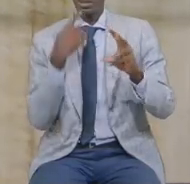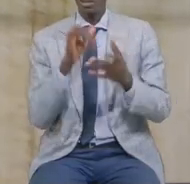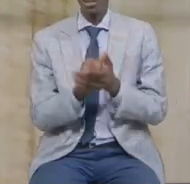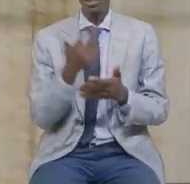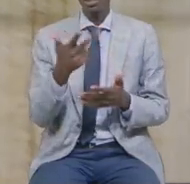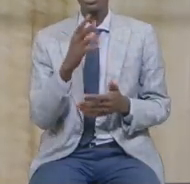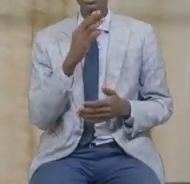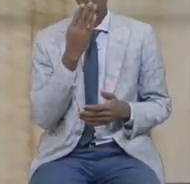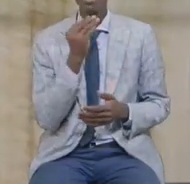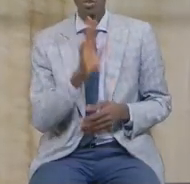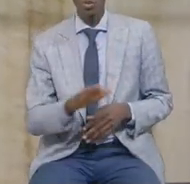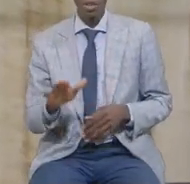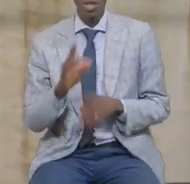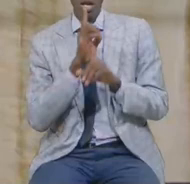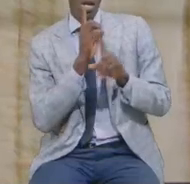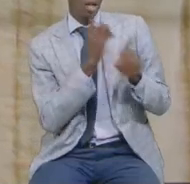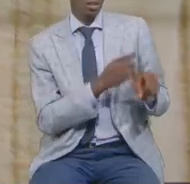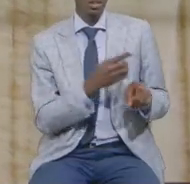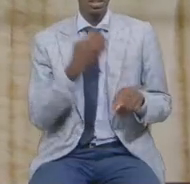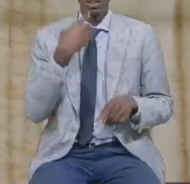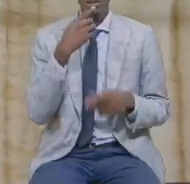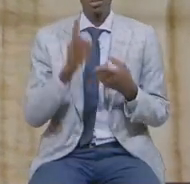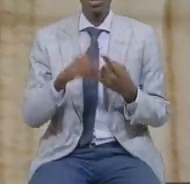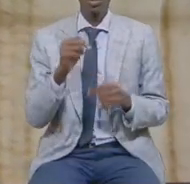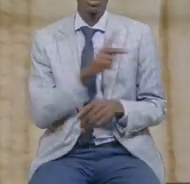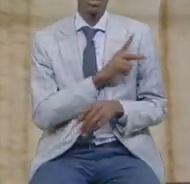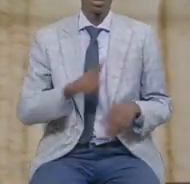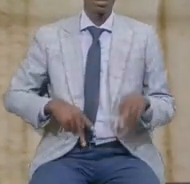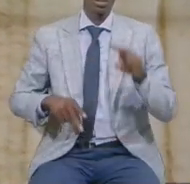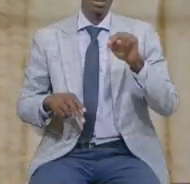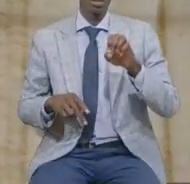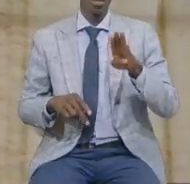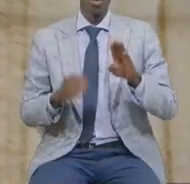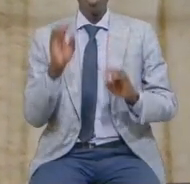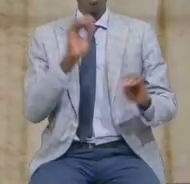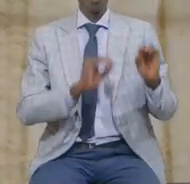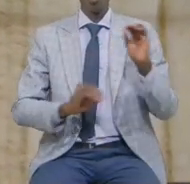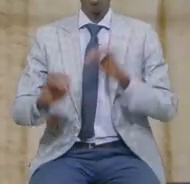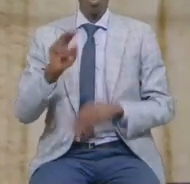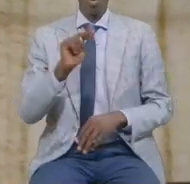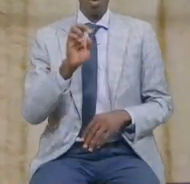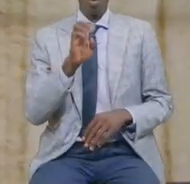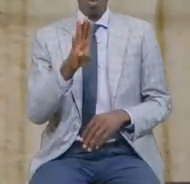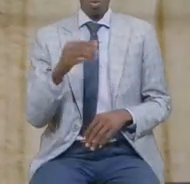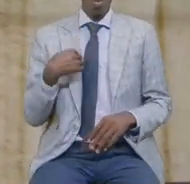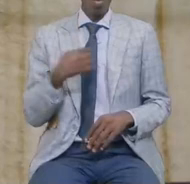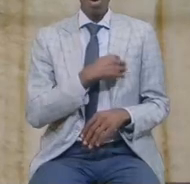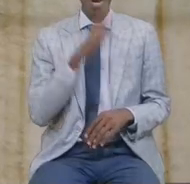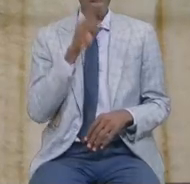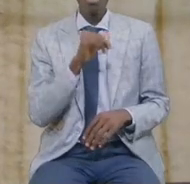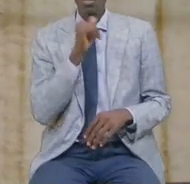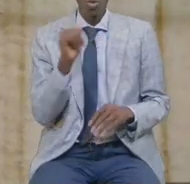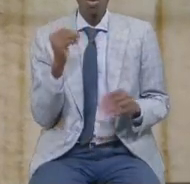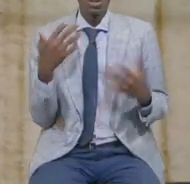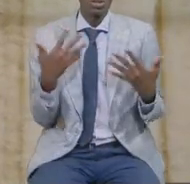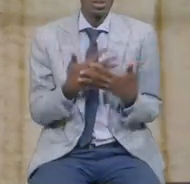Sadrach, Meshach et Abednego répliquèrent au roi Nebuchadnezzar, nous n'avons pas besoin,